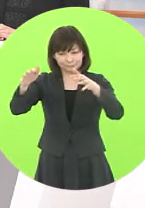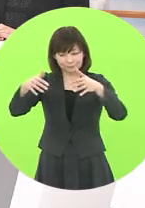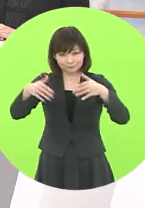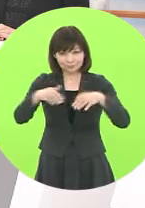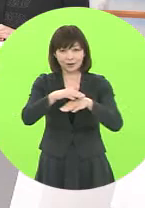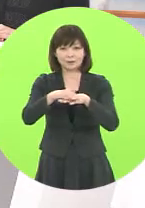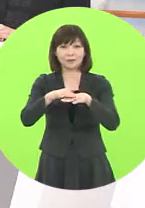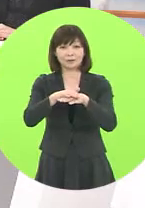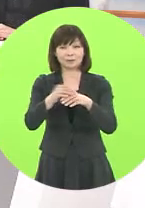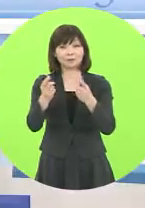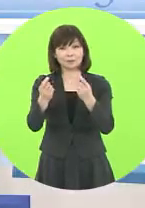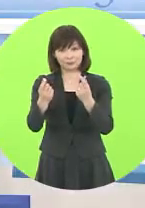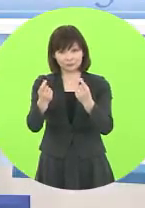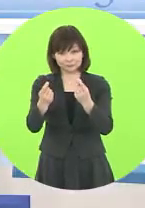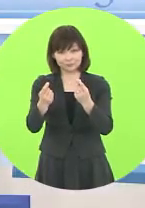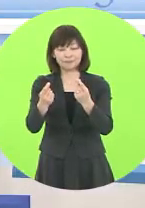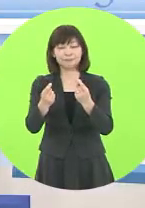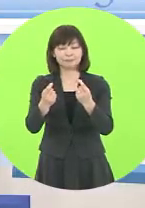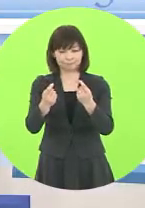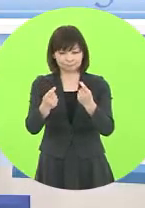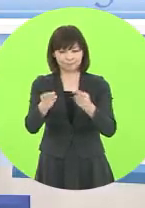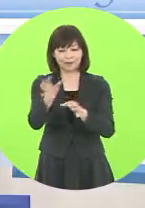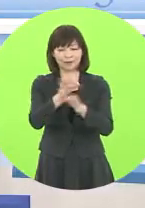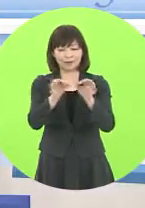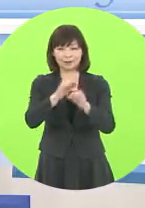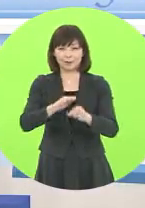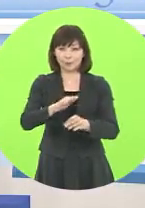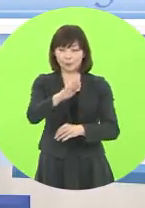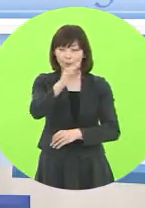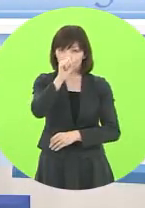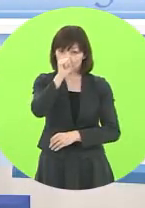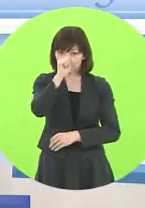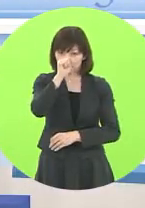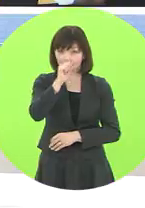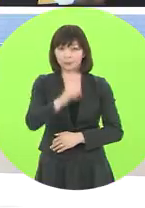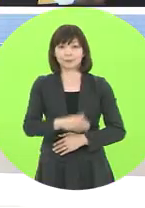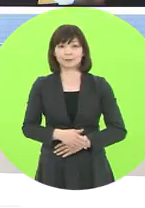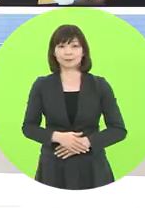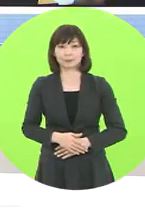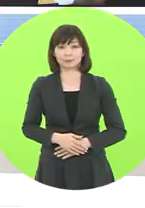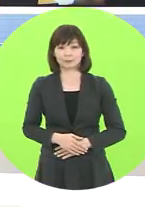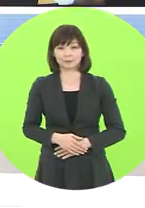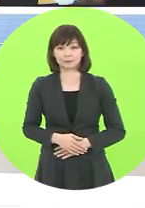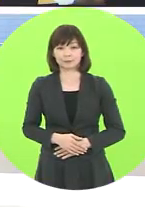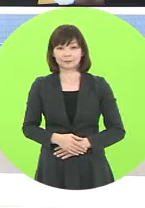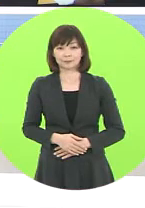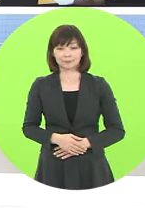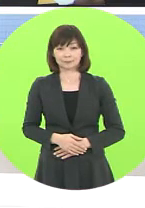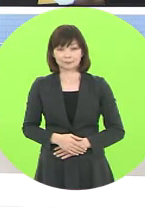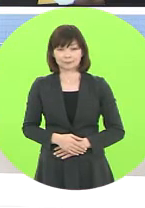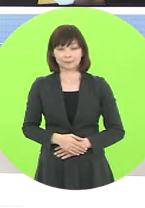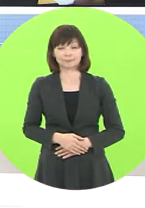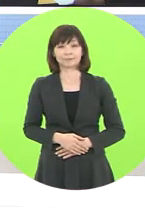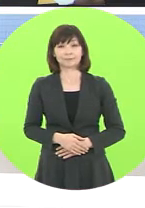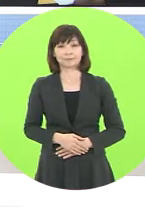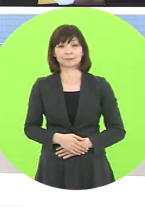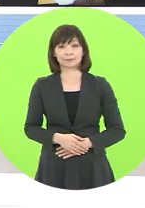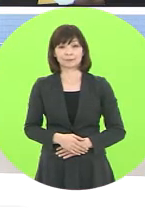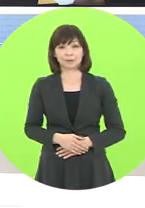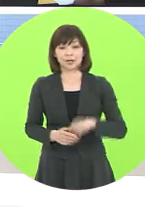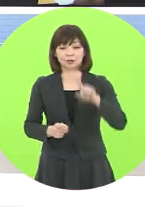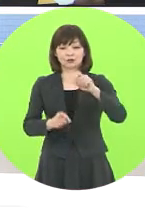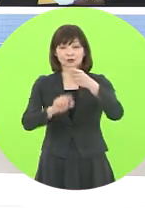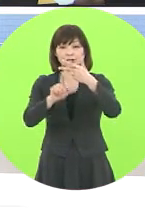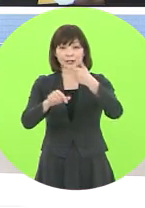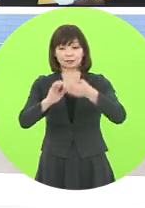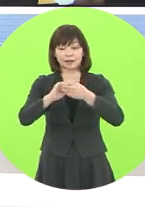な施策といえますよね。 はい、経済効果も大きいと思います。 はい、さあ、それではここから12月